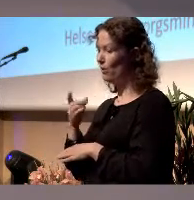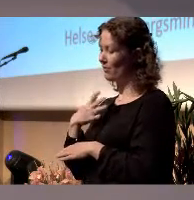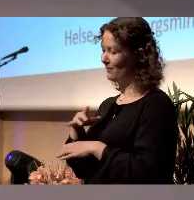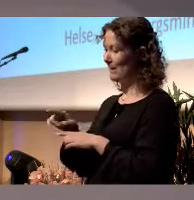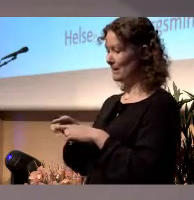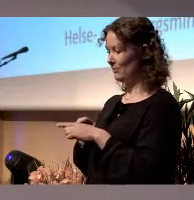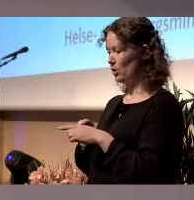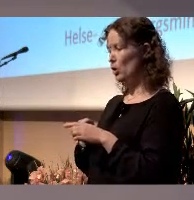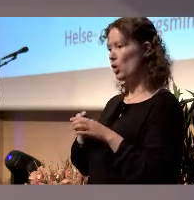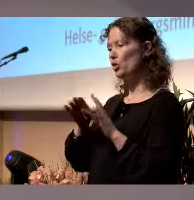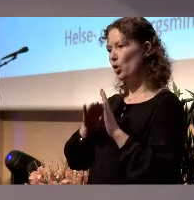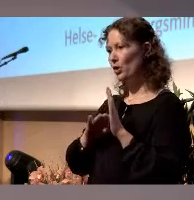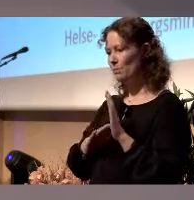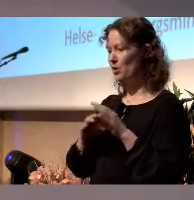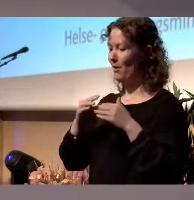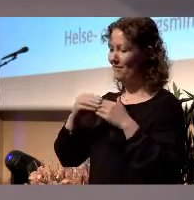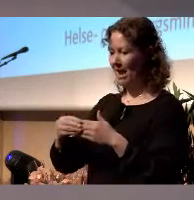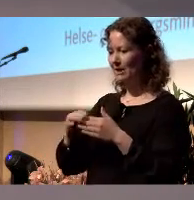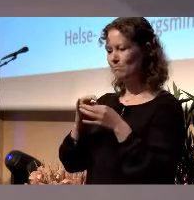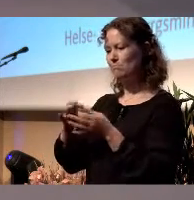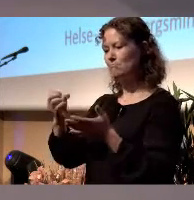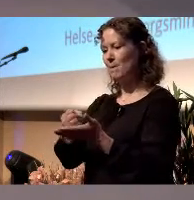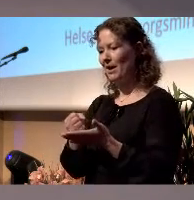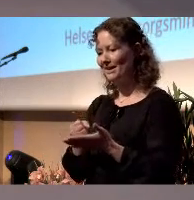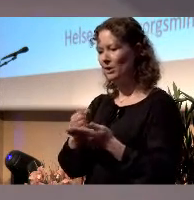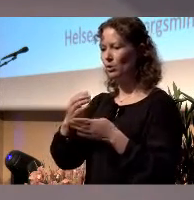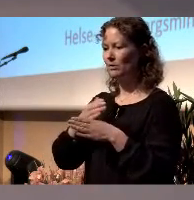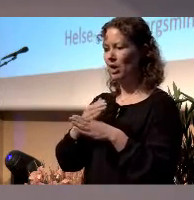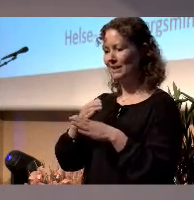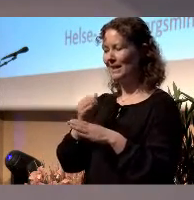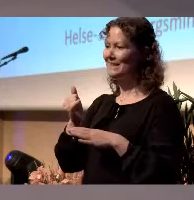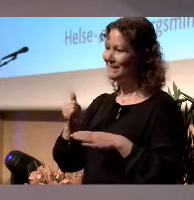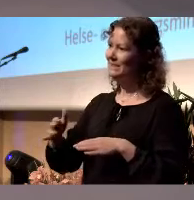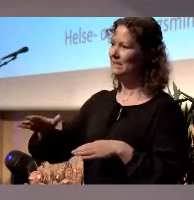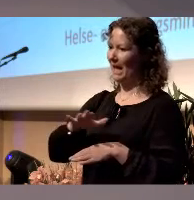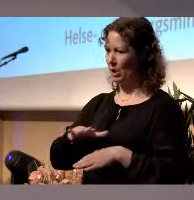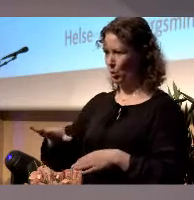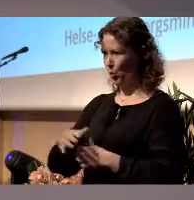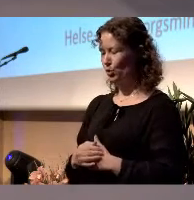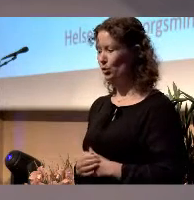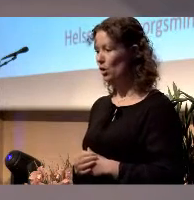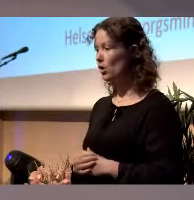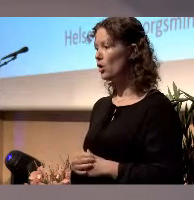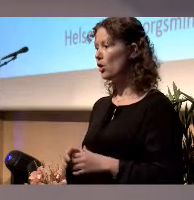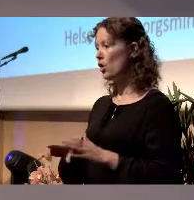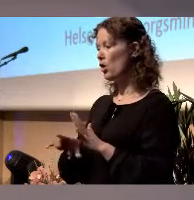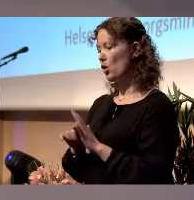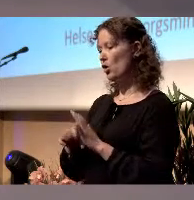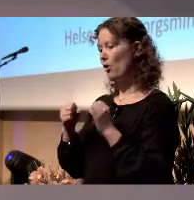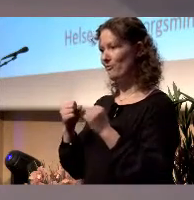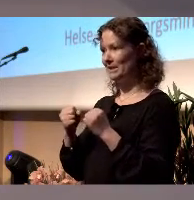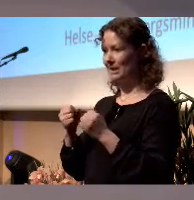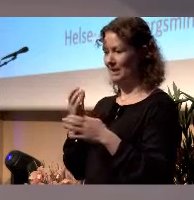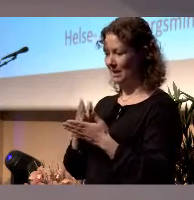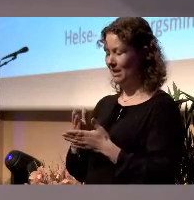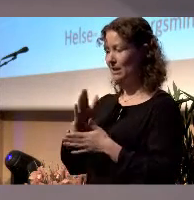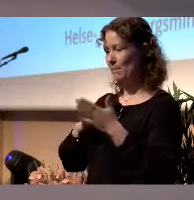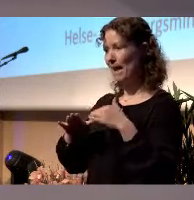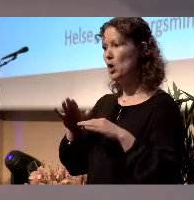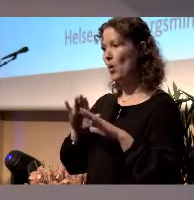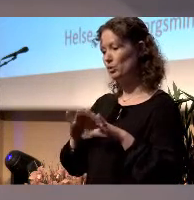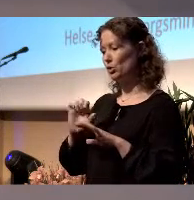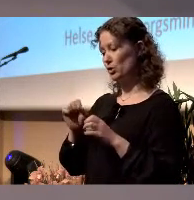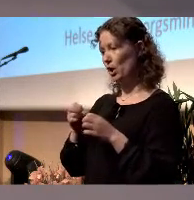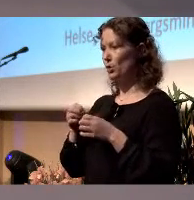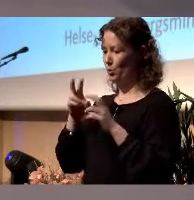innføre normer og veiledere for både bemanning og kvalitet i sektoren. Lovfestet rett til heldøgns pleie og omsorg skal utredes med